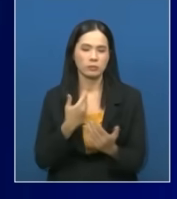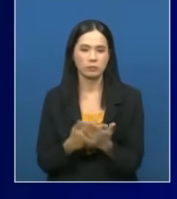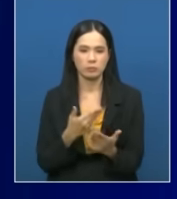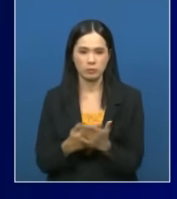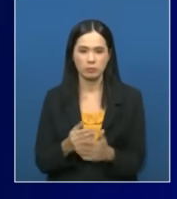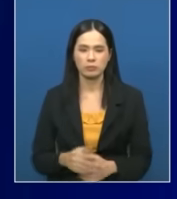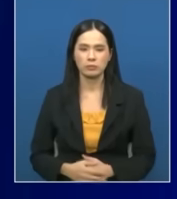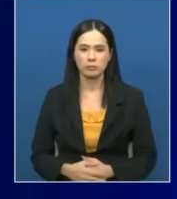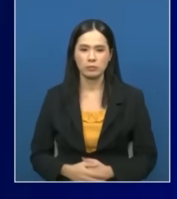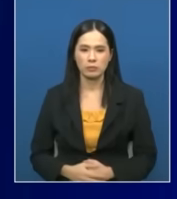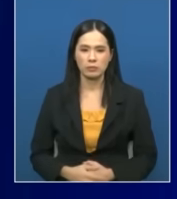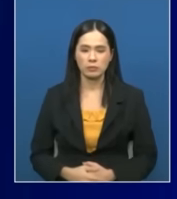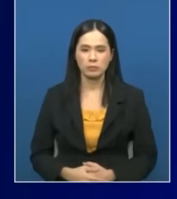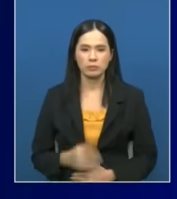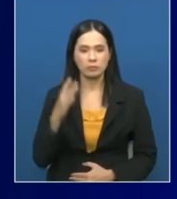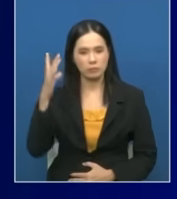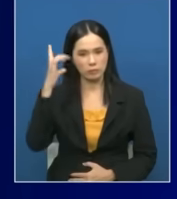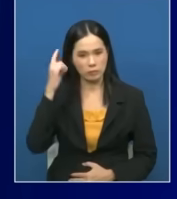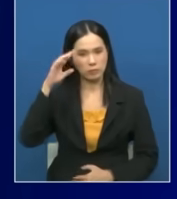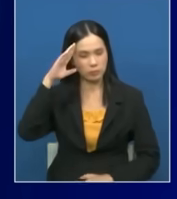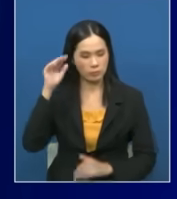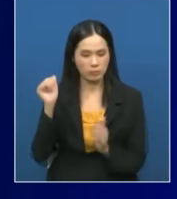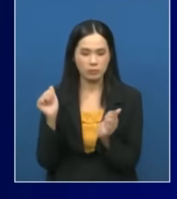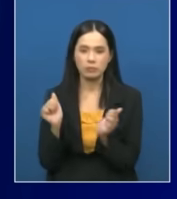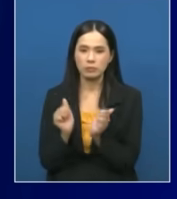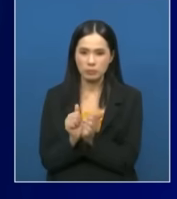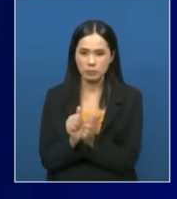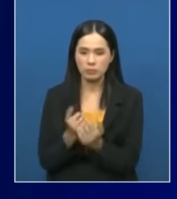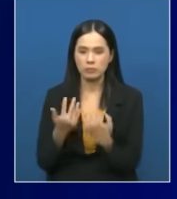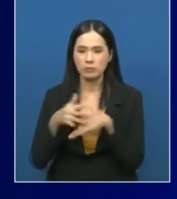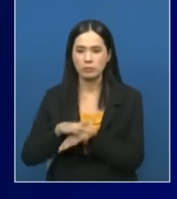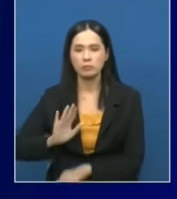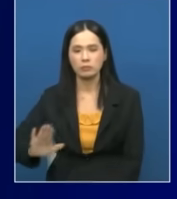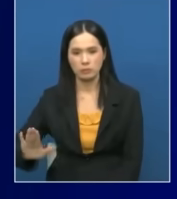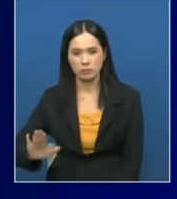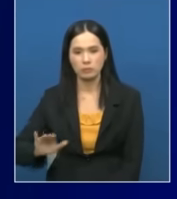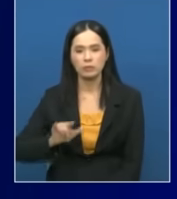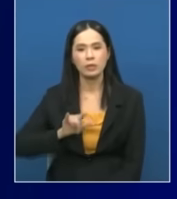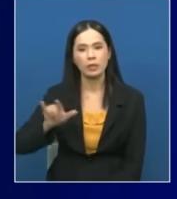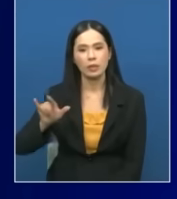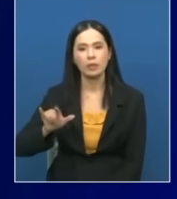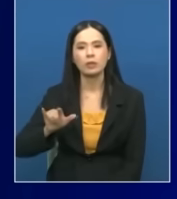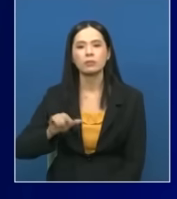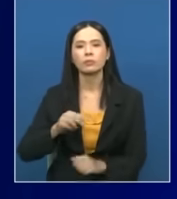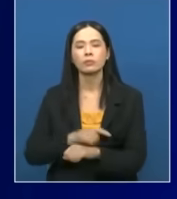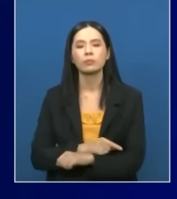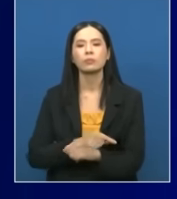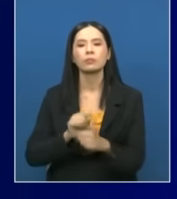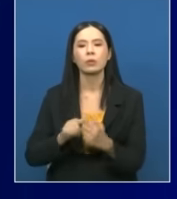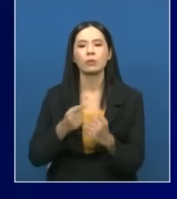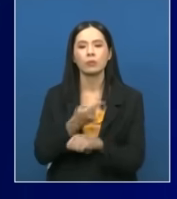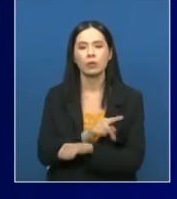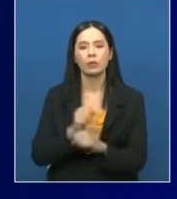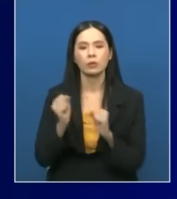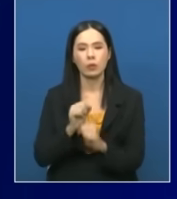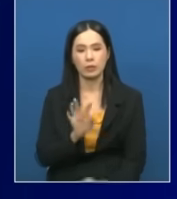าสุดนะฮะคุณผู้ชมเมื่อวานเนี่ยตำรวจพยายามจะประสานกับทางท่าอากาศยานนานาชาติที่ภูเก็ตเพราะกังวลว่าไอ้